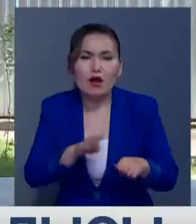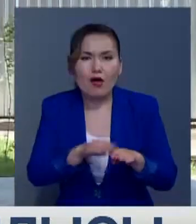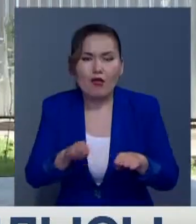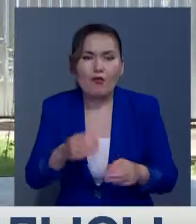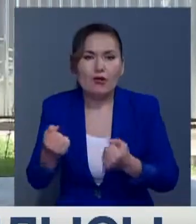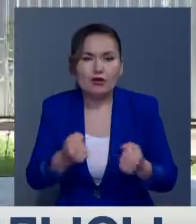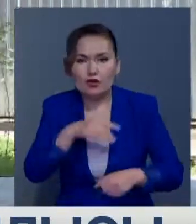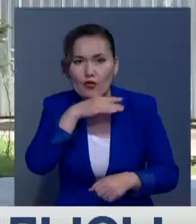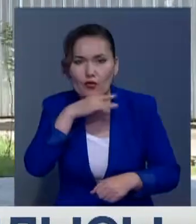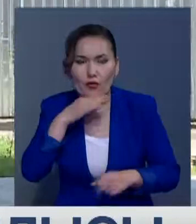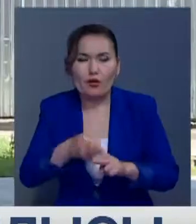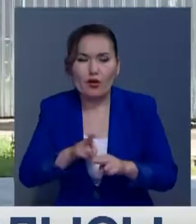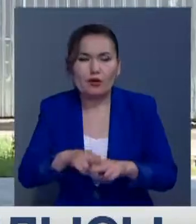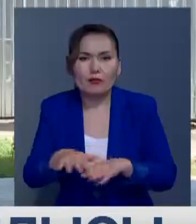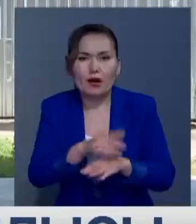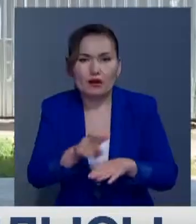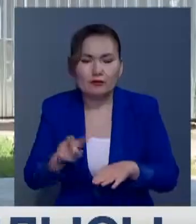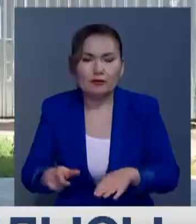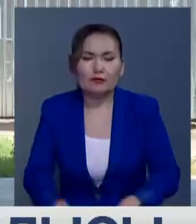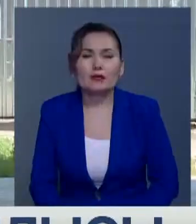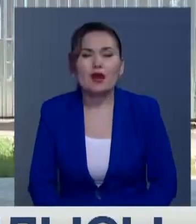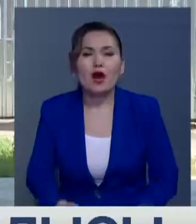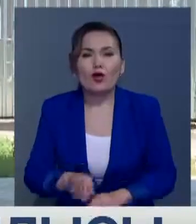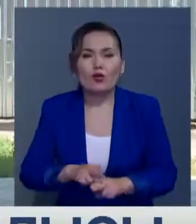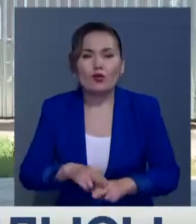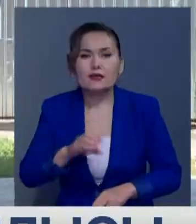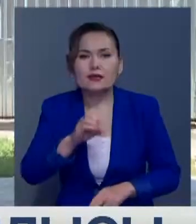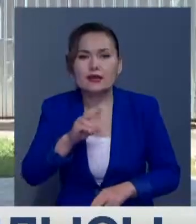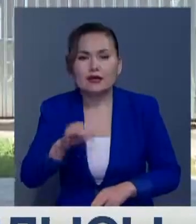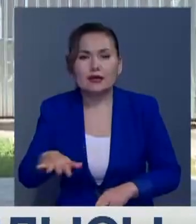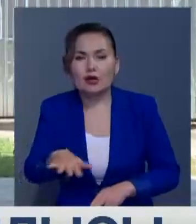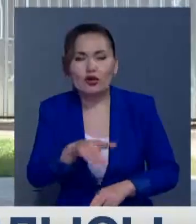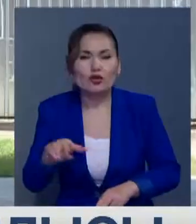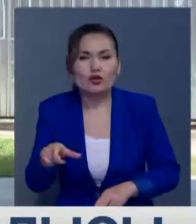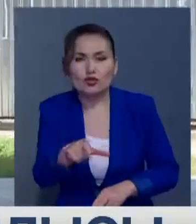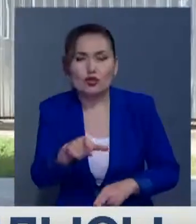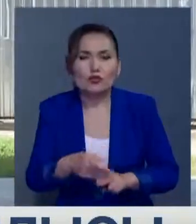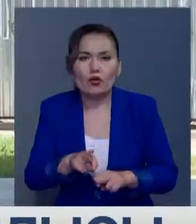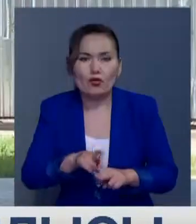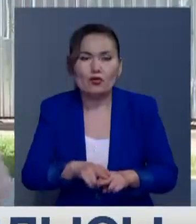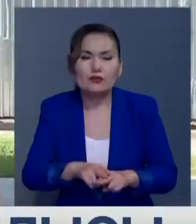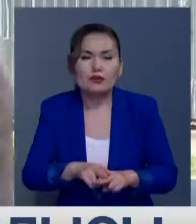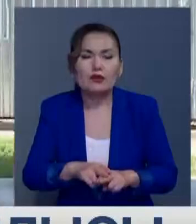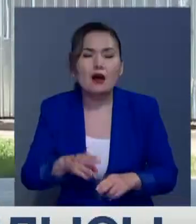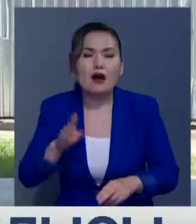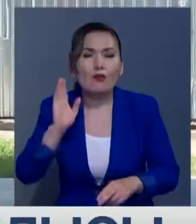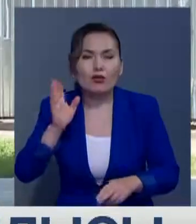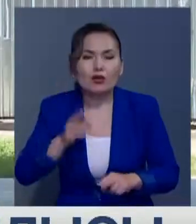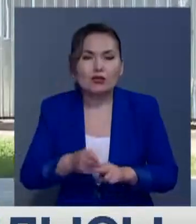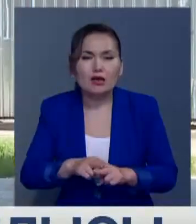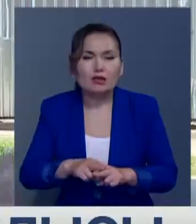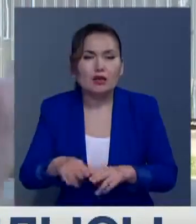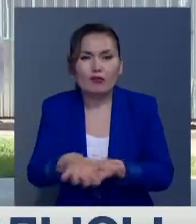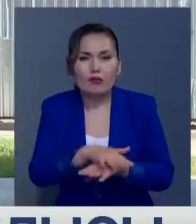автомобильная... Жобада жол салынат деп тұр. Сөйтіп Ерке тұрғын үйіне қарасты кірме жолды өздеріне алып алмақ. Яғни мешітке